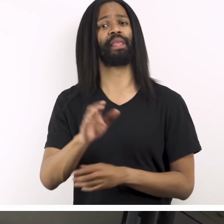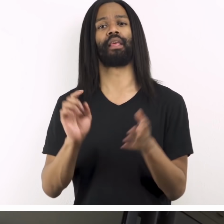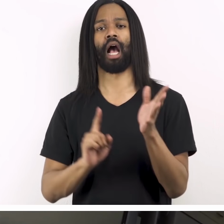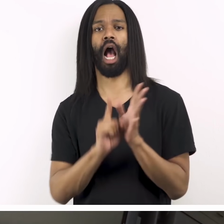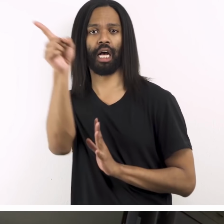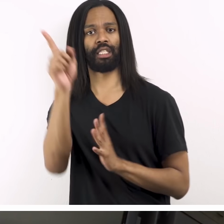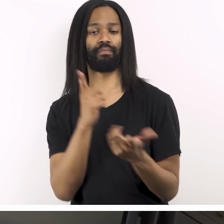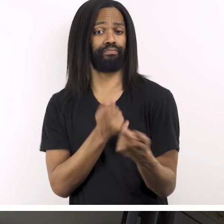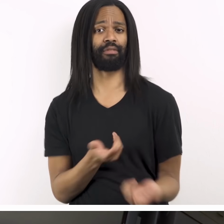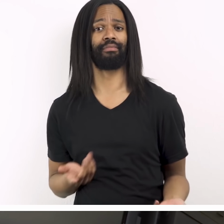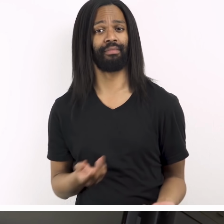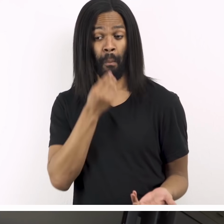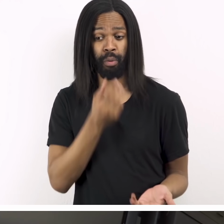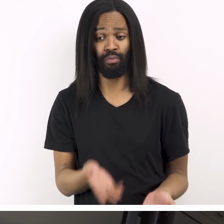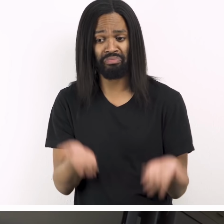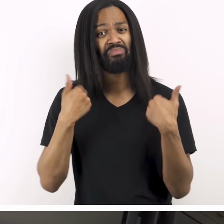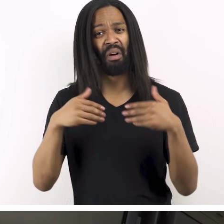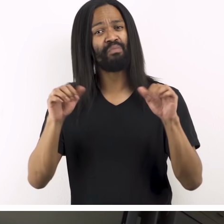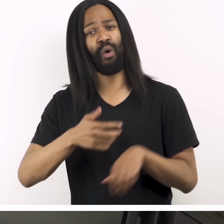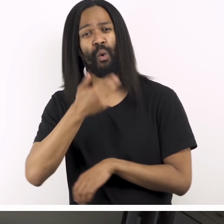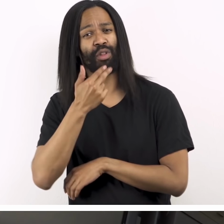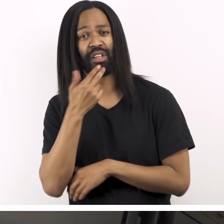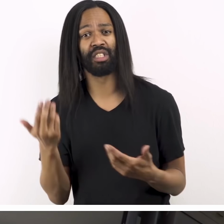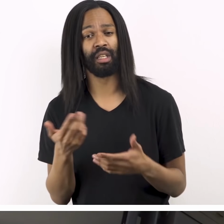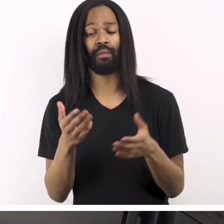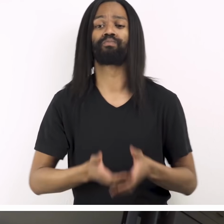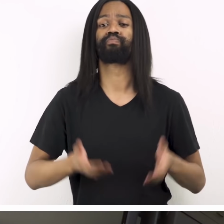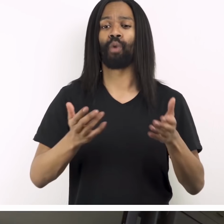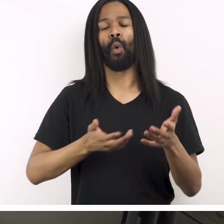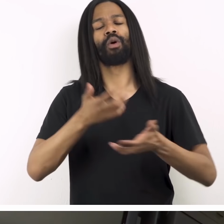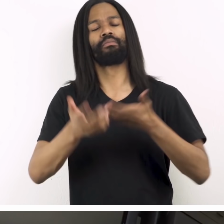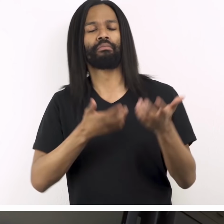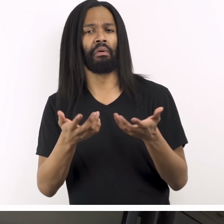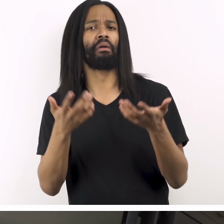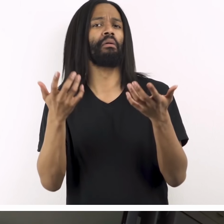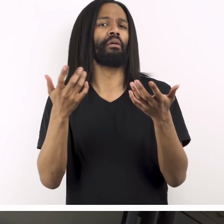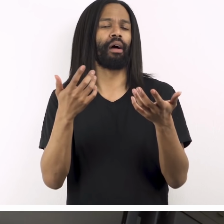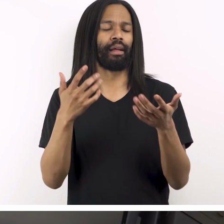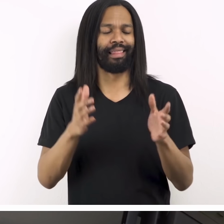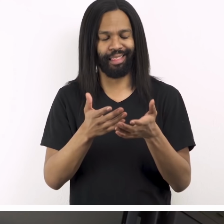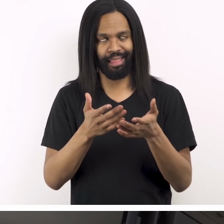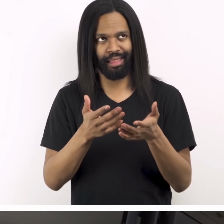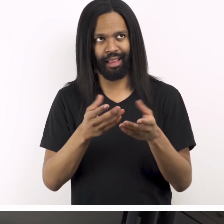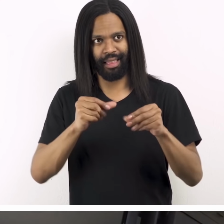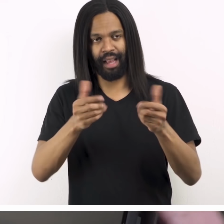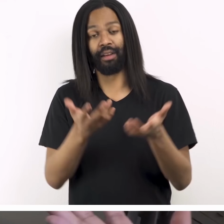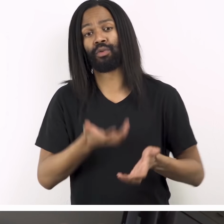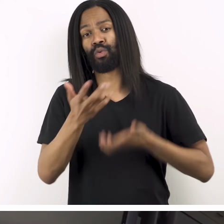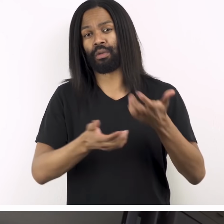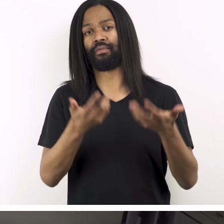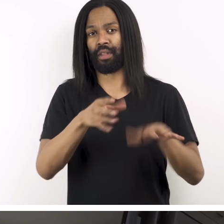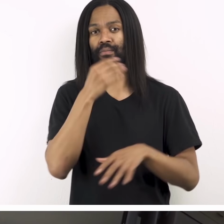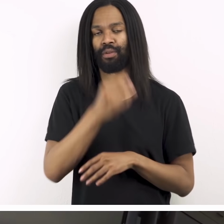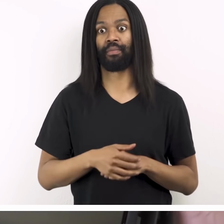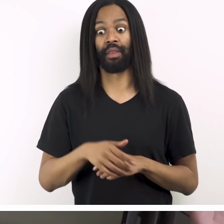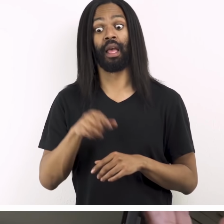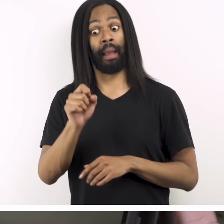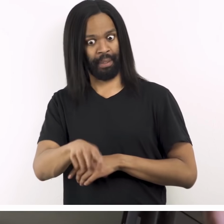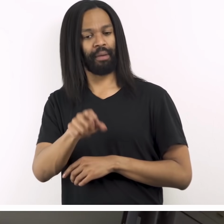coup, utilisez ça, ça marche très très bien, que ce soit en pot de terre cuite et tout ça. Le Xanadu par exemple, c'est une forme